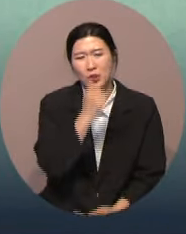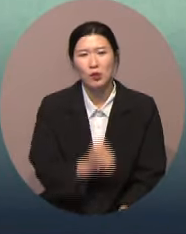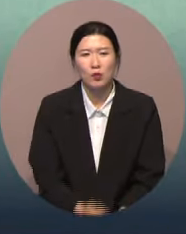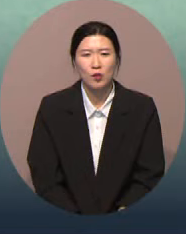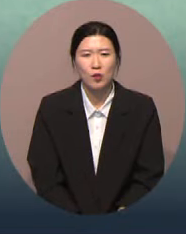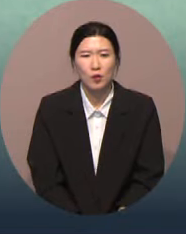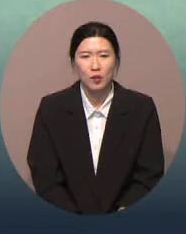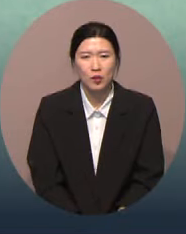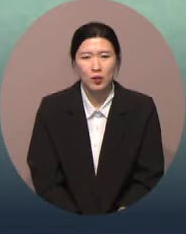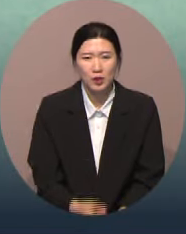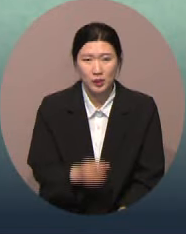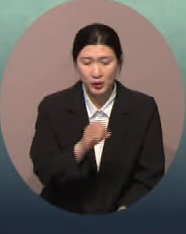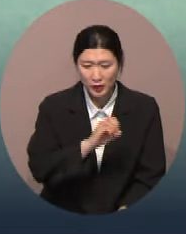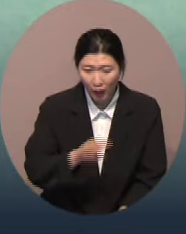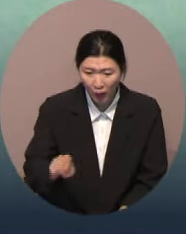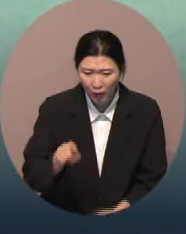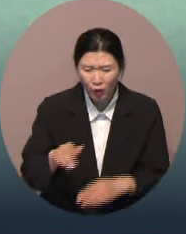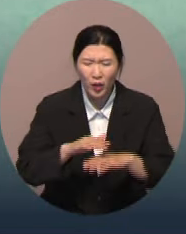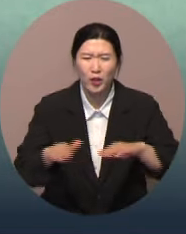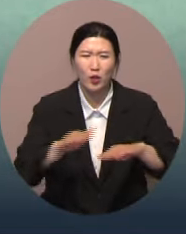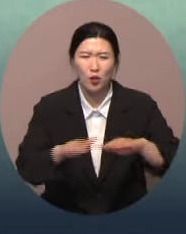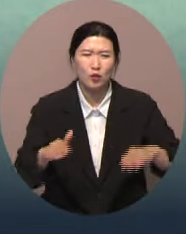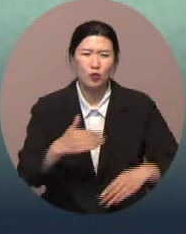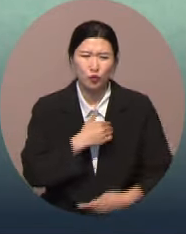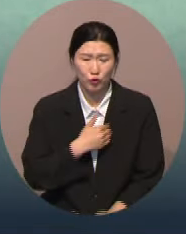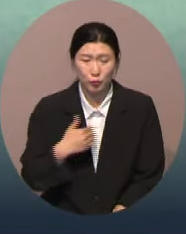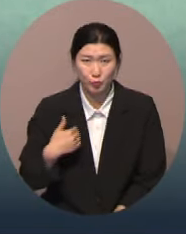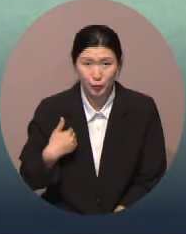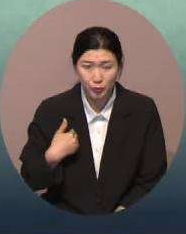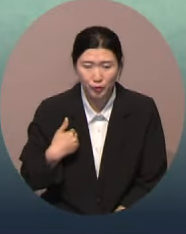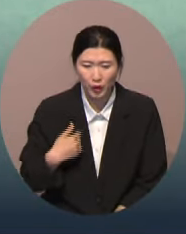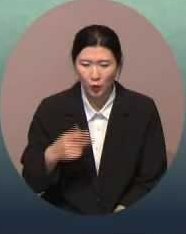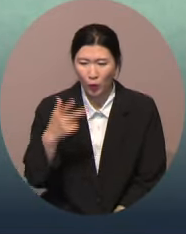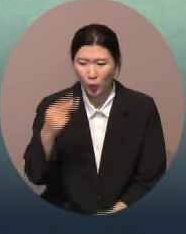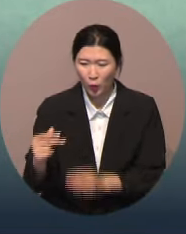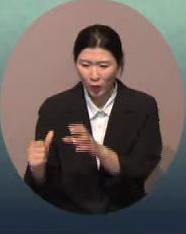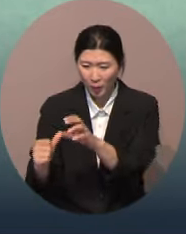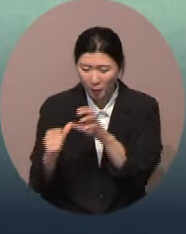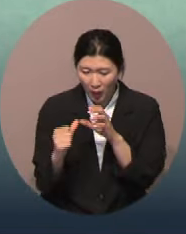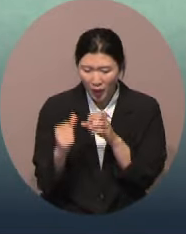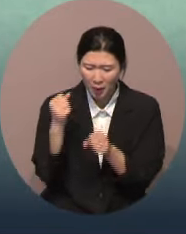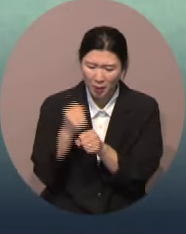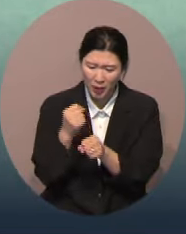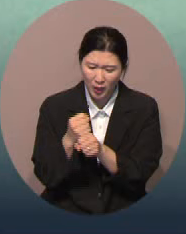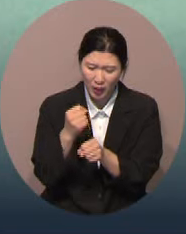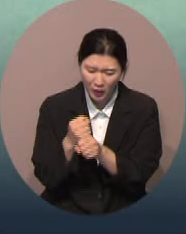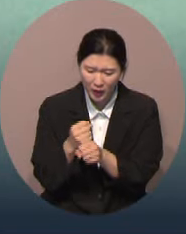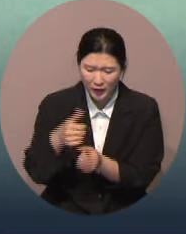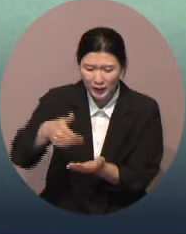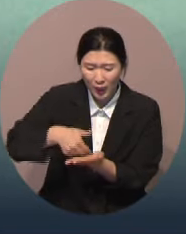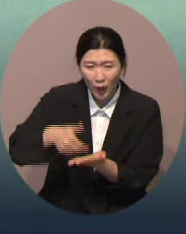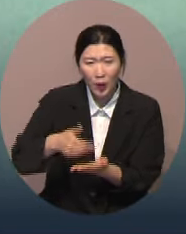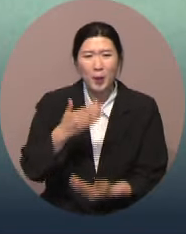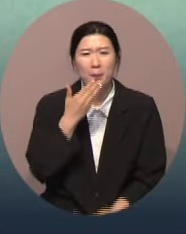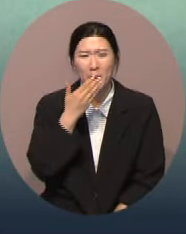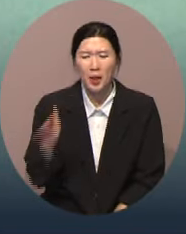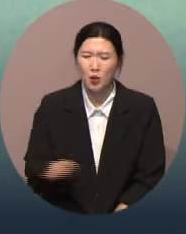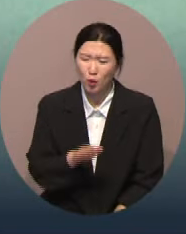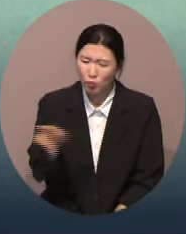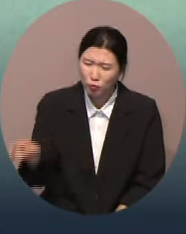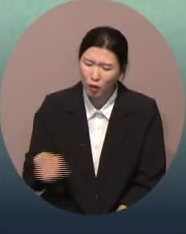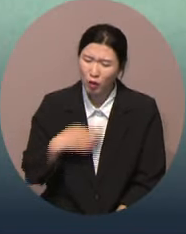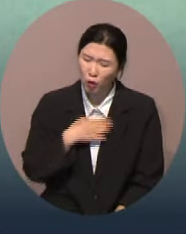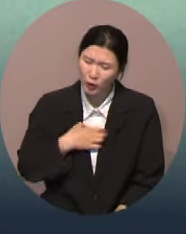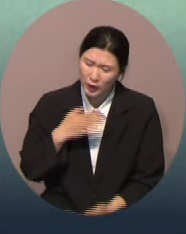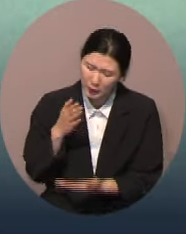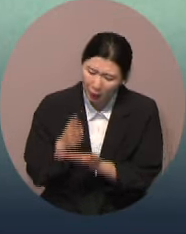뭐 음용까지 할 수 있다라는 부분들도 있고요. 자원화하는 그런 시스템으로 돌아간다면 그런 우려하는 부분들은 토양